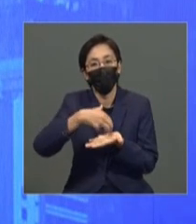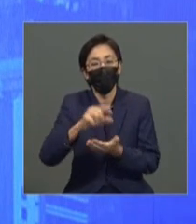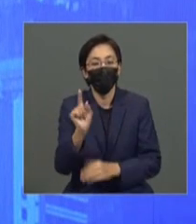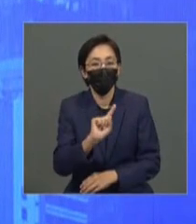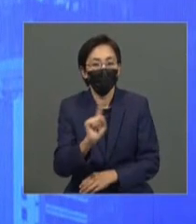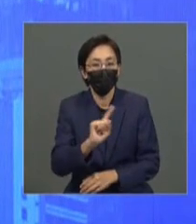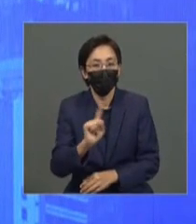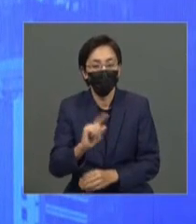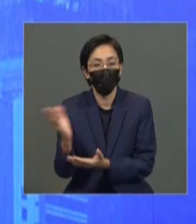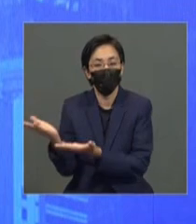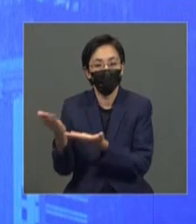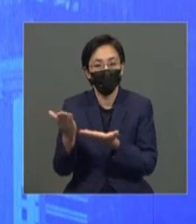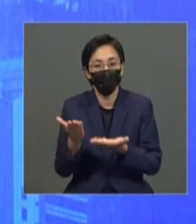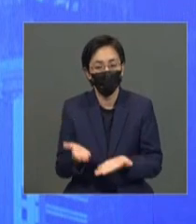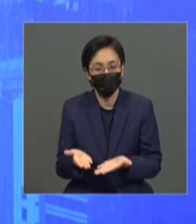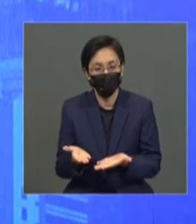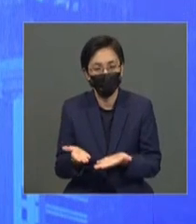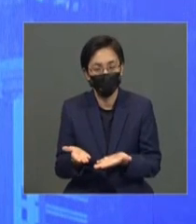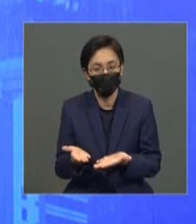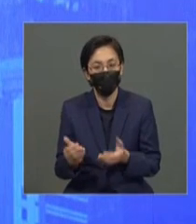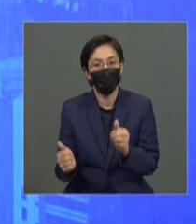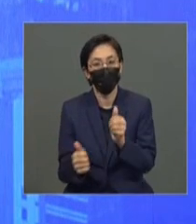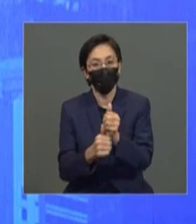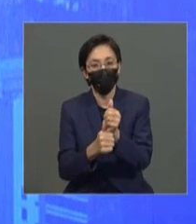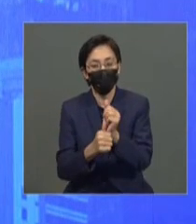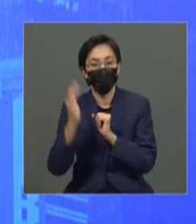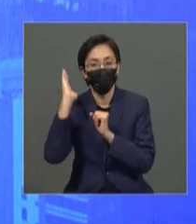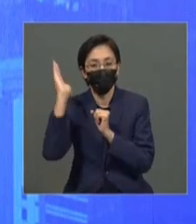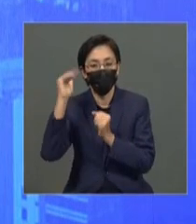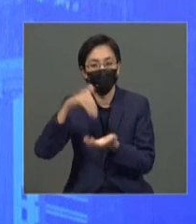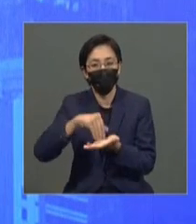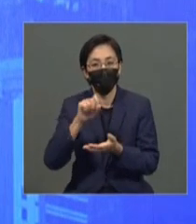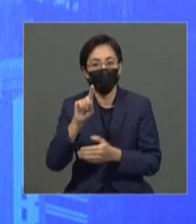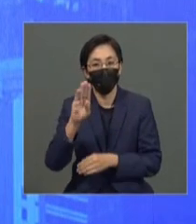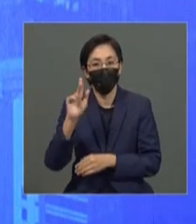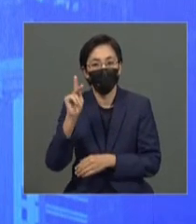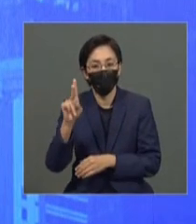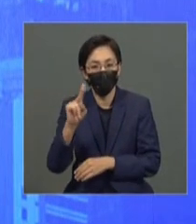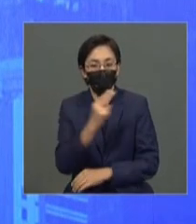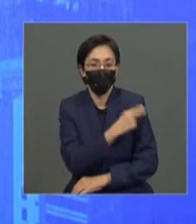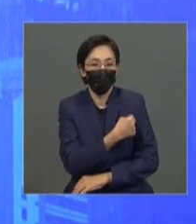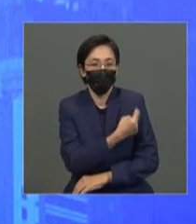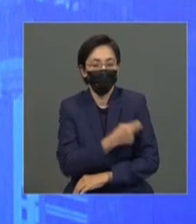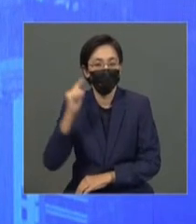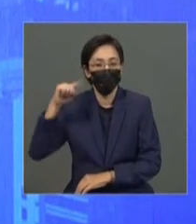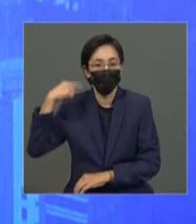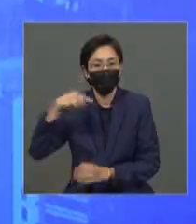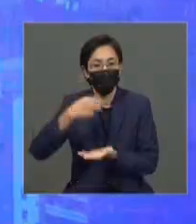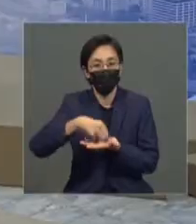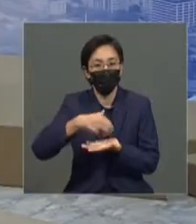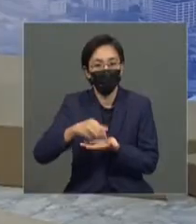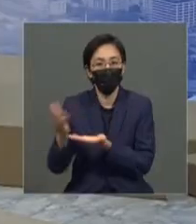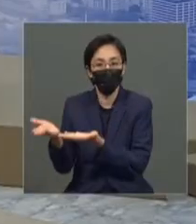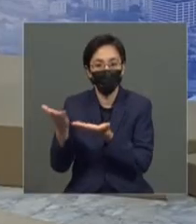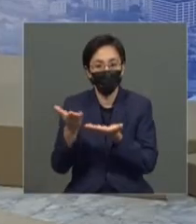ไรบ้างนั้นเรียนเชิญทุกท่านพบกับท่านผู้ช่วยโฆษกสบคครับแพทย์หญิงอภิสมัยศรีรังสรรค์เรียนเชิญครับ